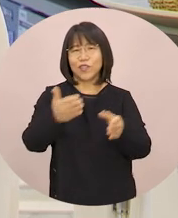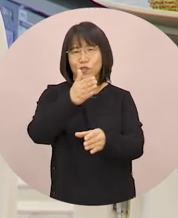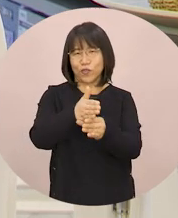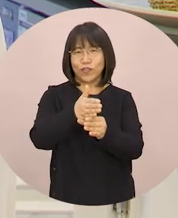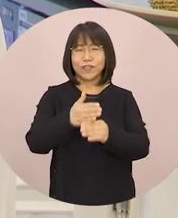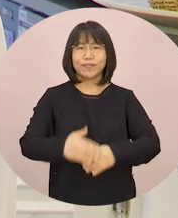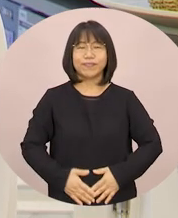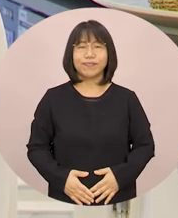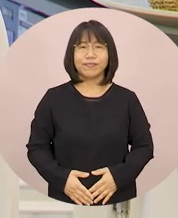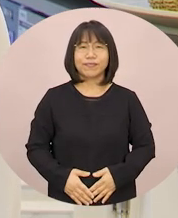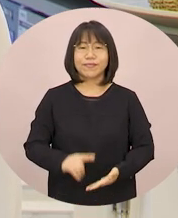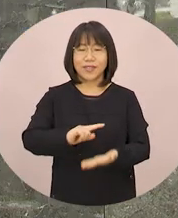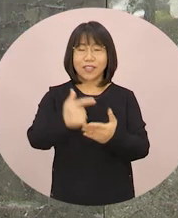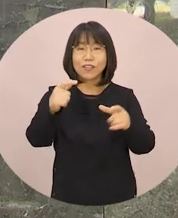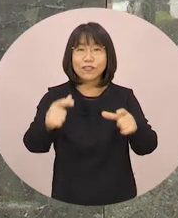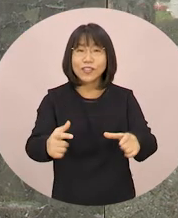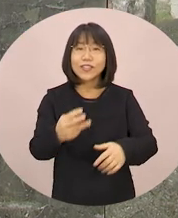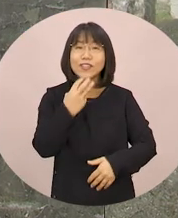보내고 있습니다.